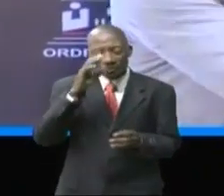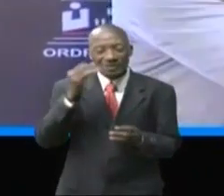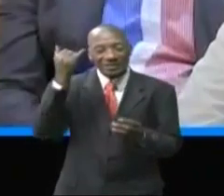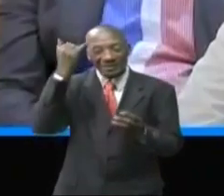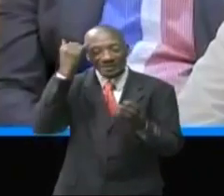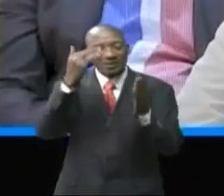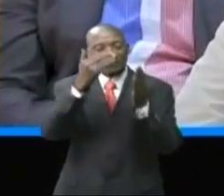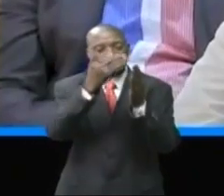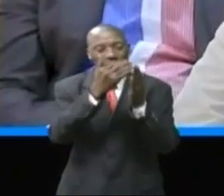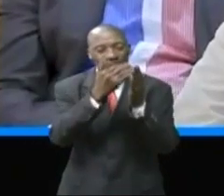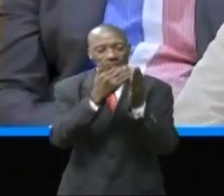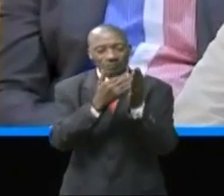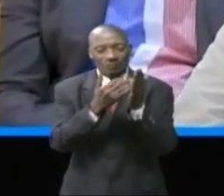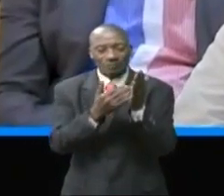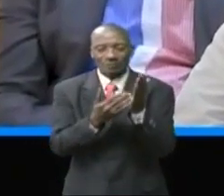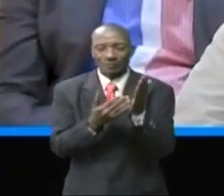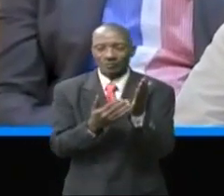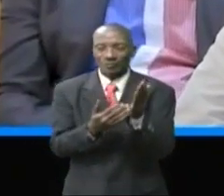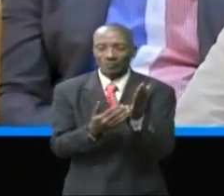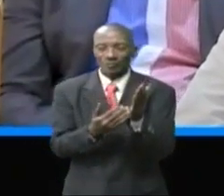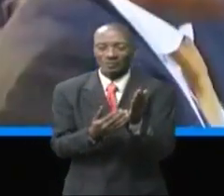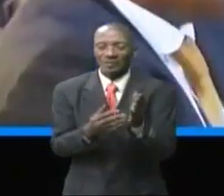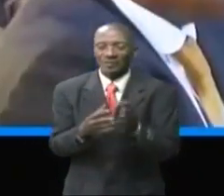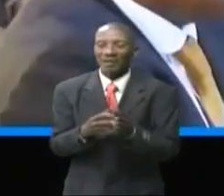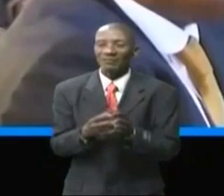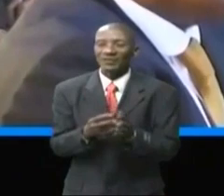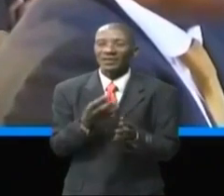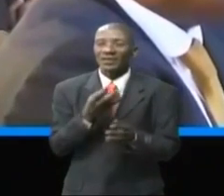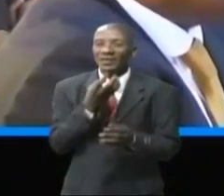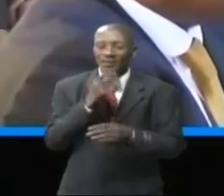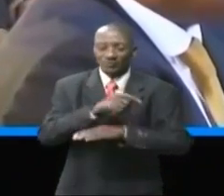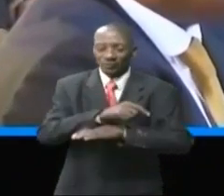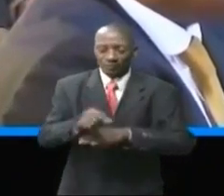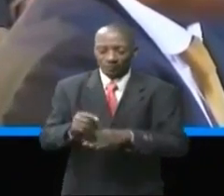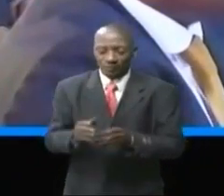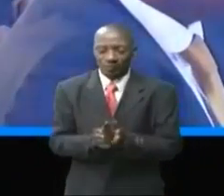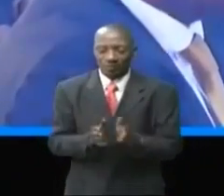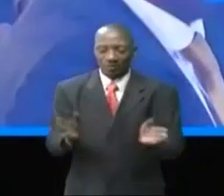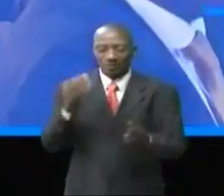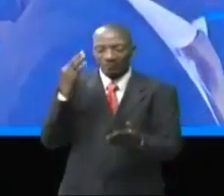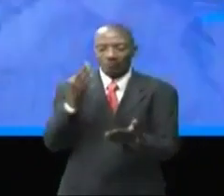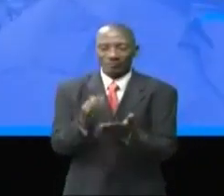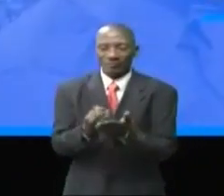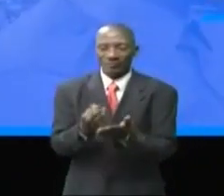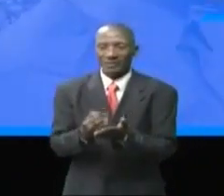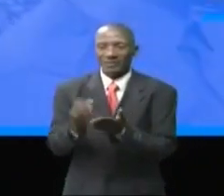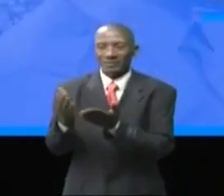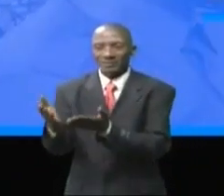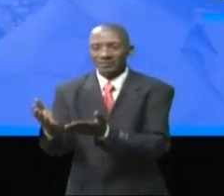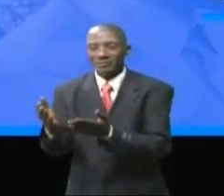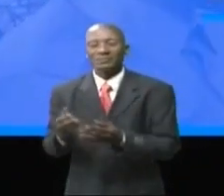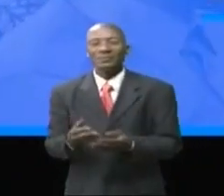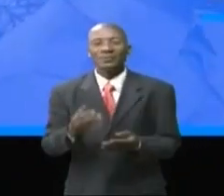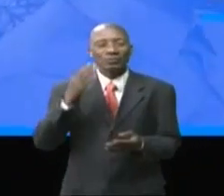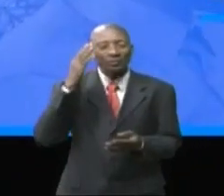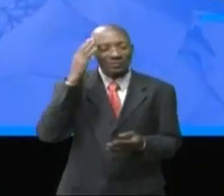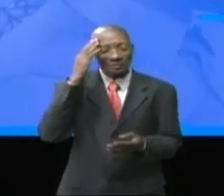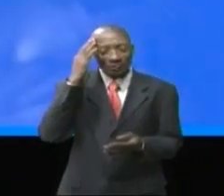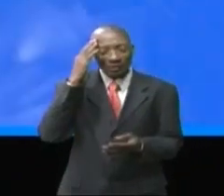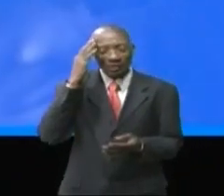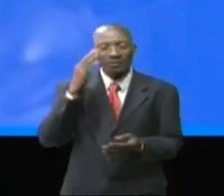lutte menée par l'Inspection générale des finances, somme toute, il faut noter entre autres l'amélioration significative de la qualité de la